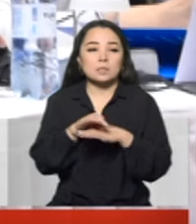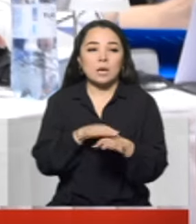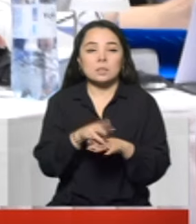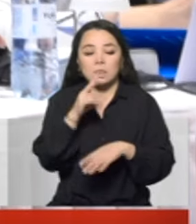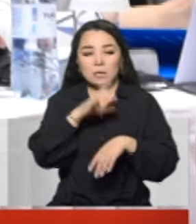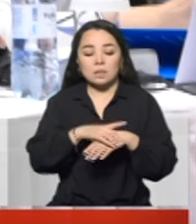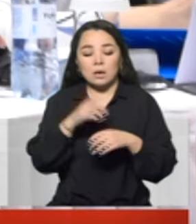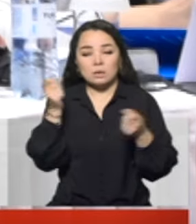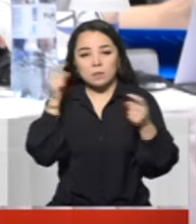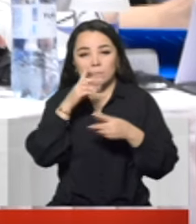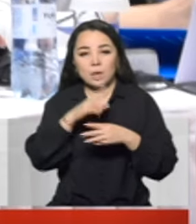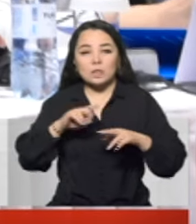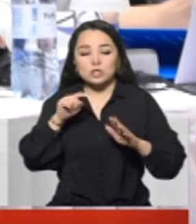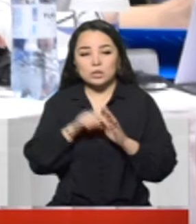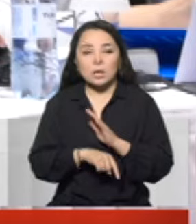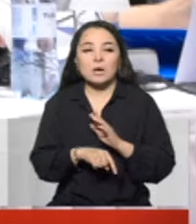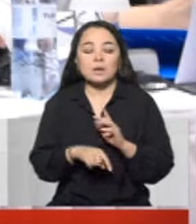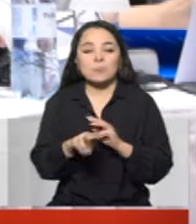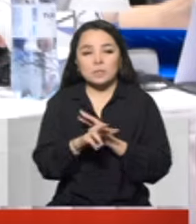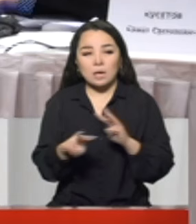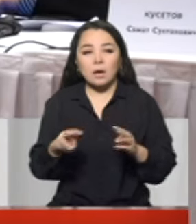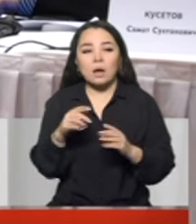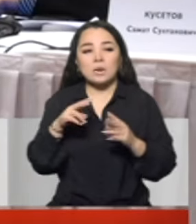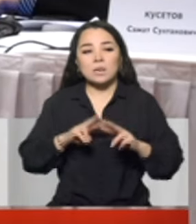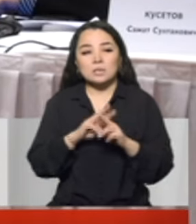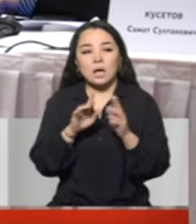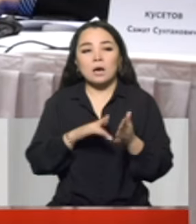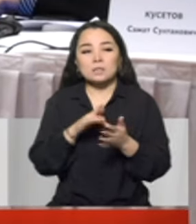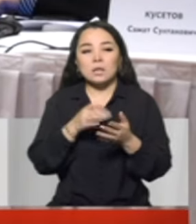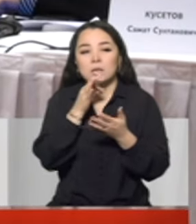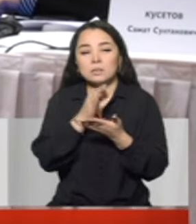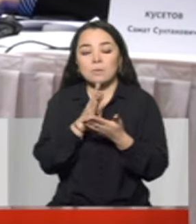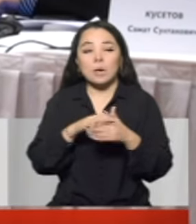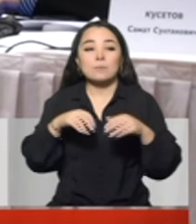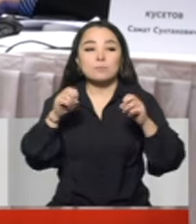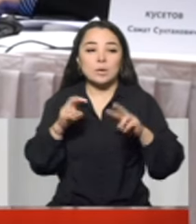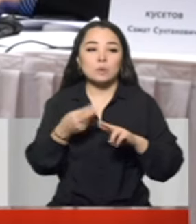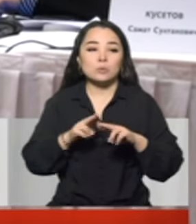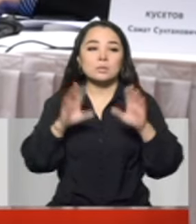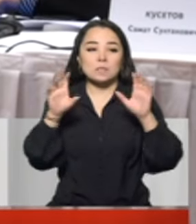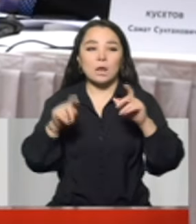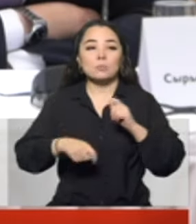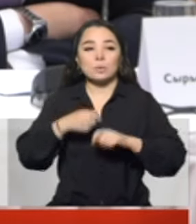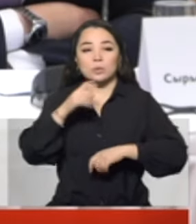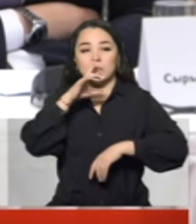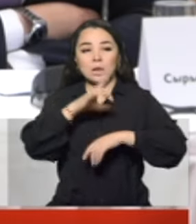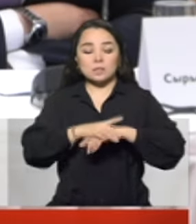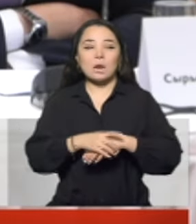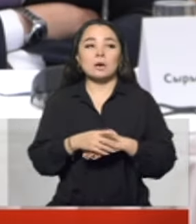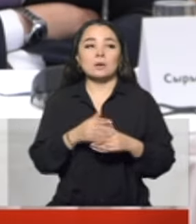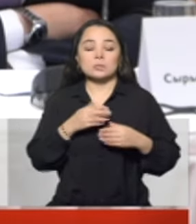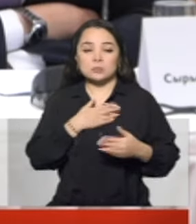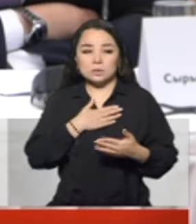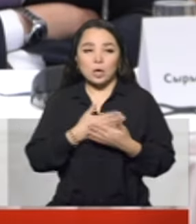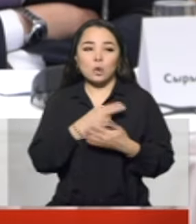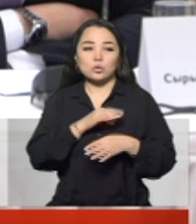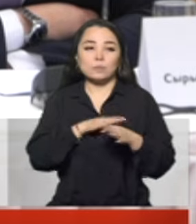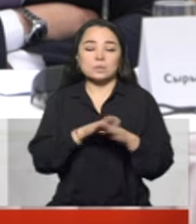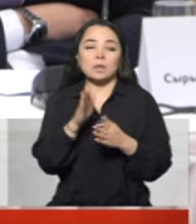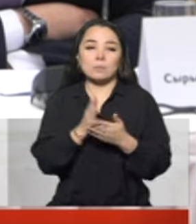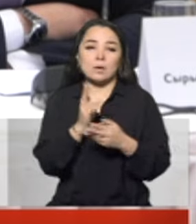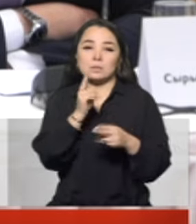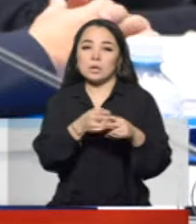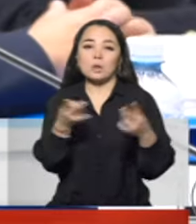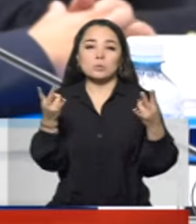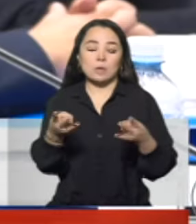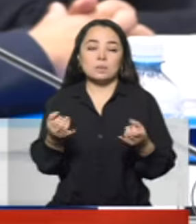істер министрлігі Астанадағы жиында айтты. Ведомство өкілінің айтуынша, мамандар бұл заңсыздықтың алдын алу үшін қарқынды жұмыс істеп жатыр. Әйтсе